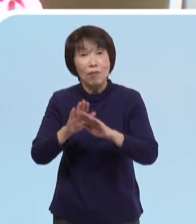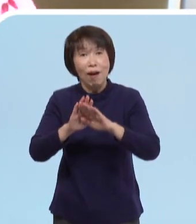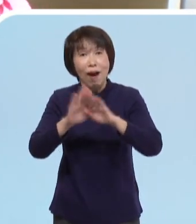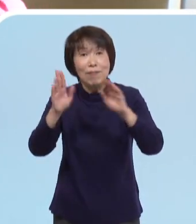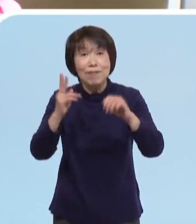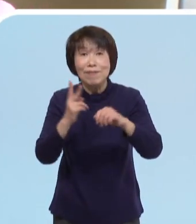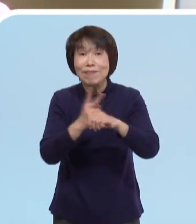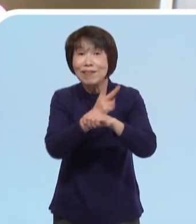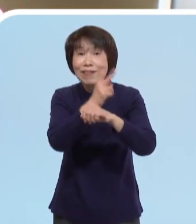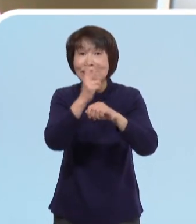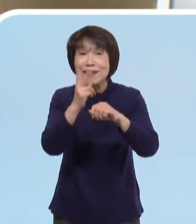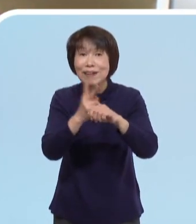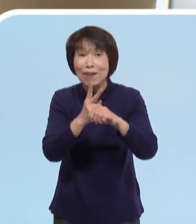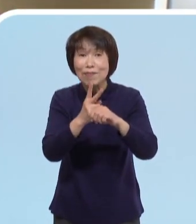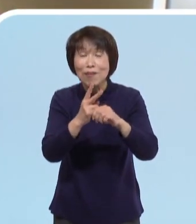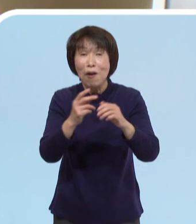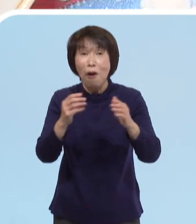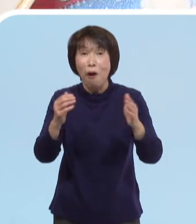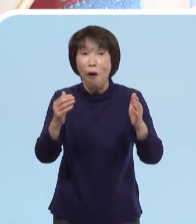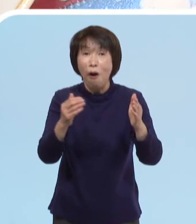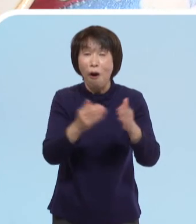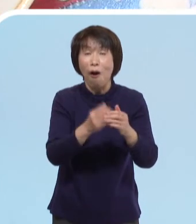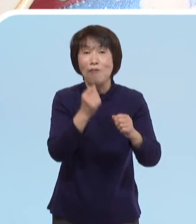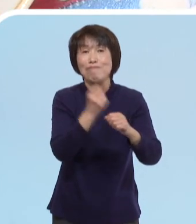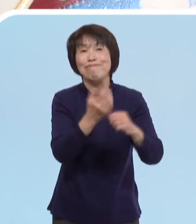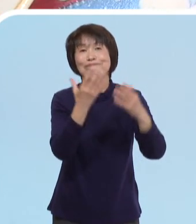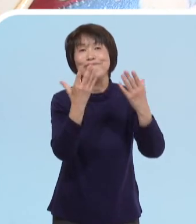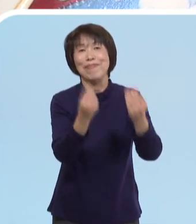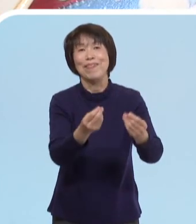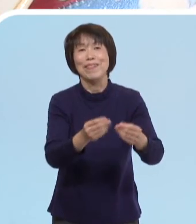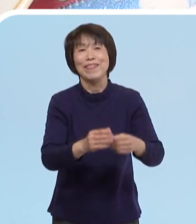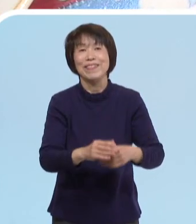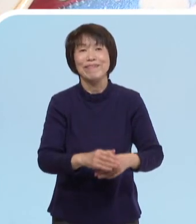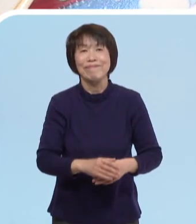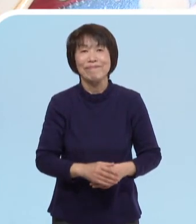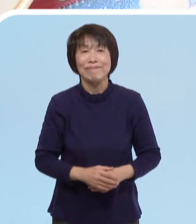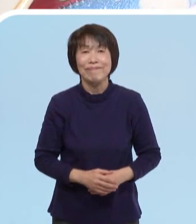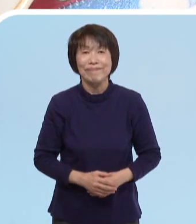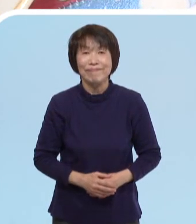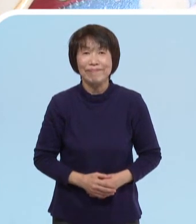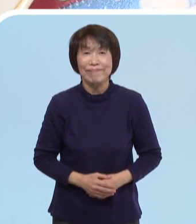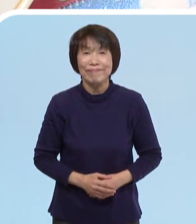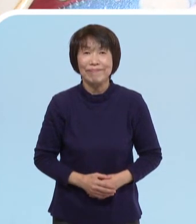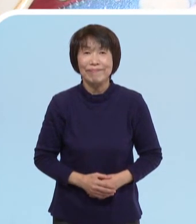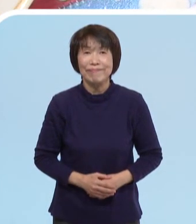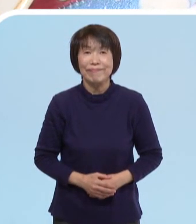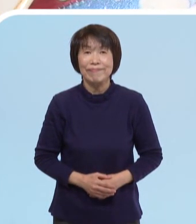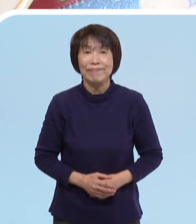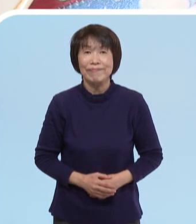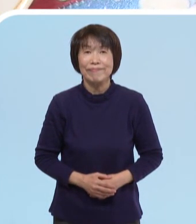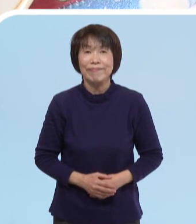からおよそ2時間、手作りローストビーフの完成です。